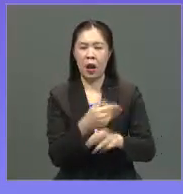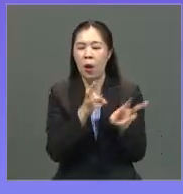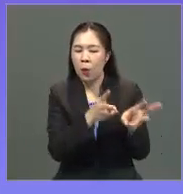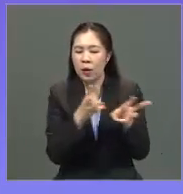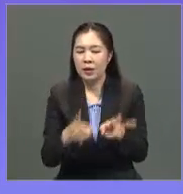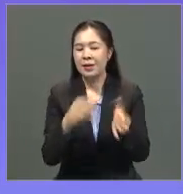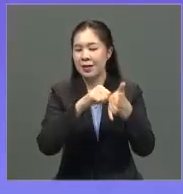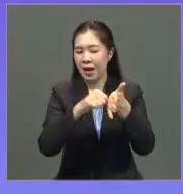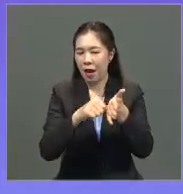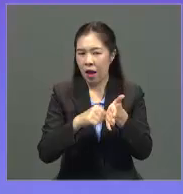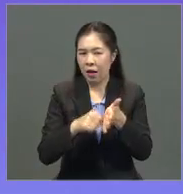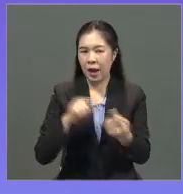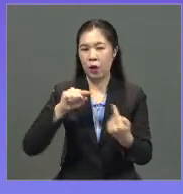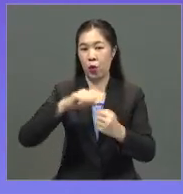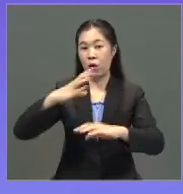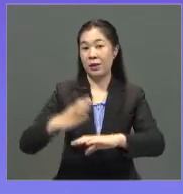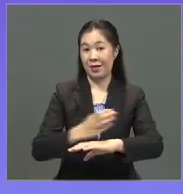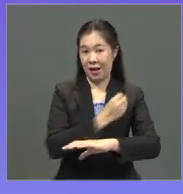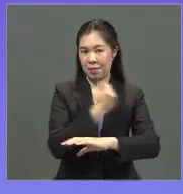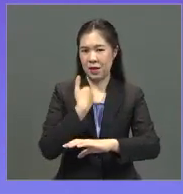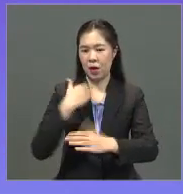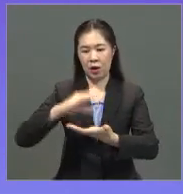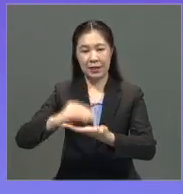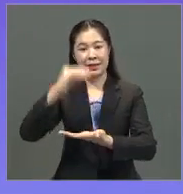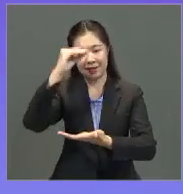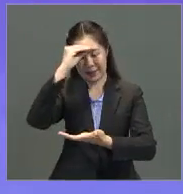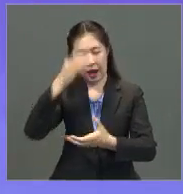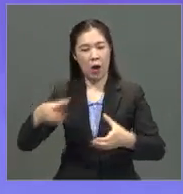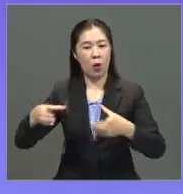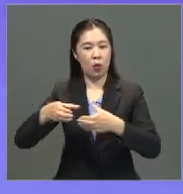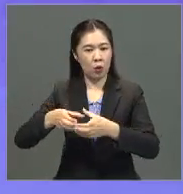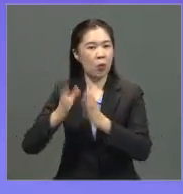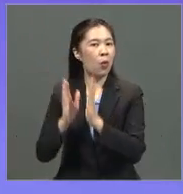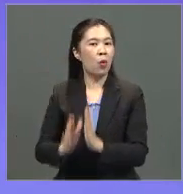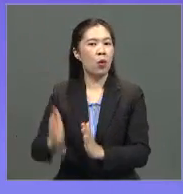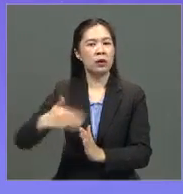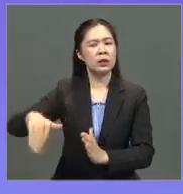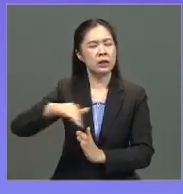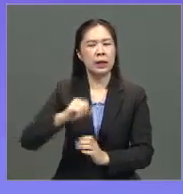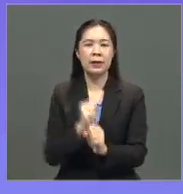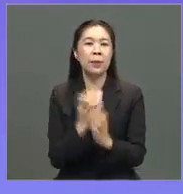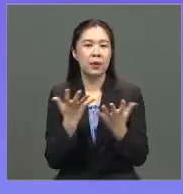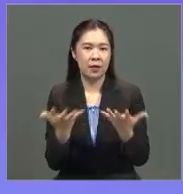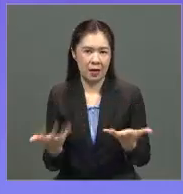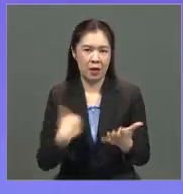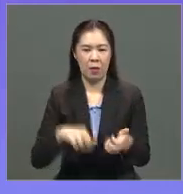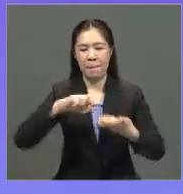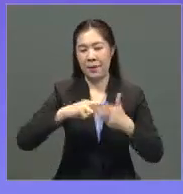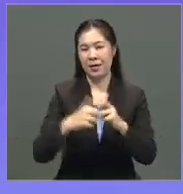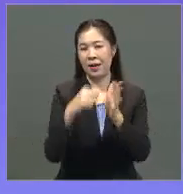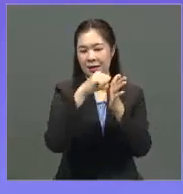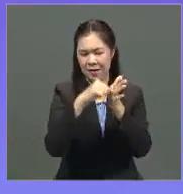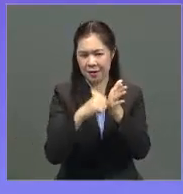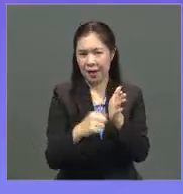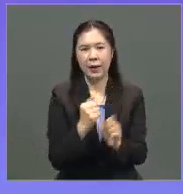ทางออกตอนนี้มองการชุมนุมทางการเมืองการเคลื่อนไหวของเด็กนักเรียนนักศึกษาและก็ผู้ชุมนมเนี่ยทำยังไงถึงจะแก้ปัญหาได้